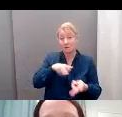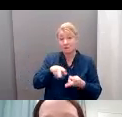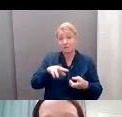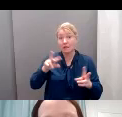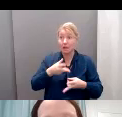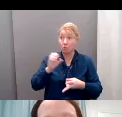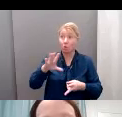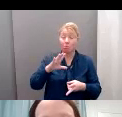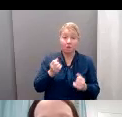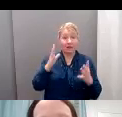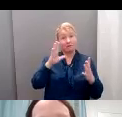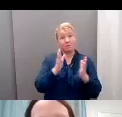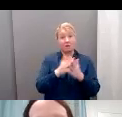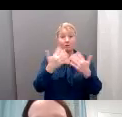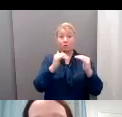en funktionsnedsättning.